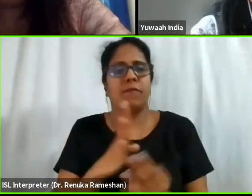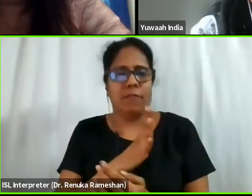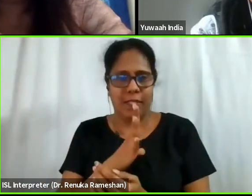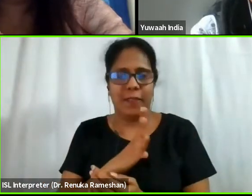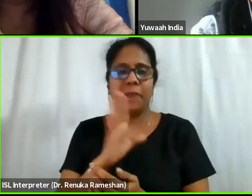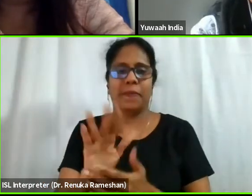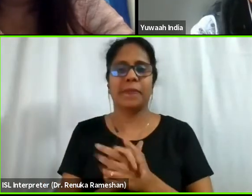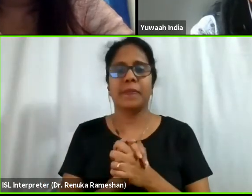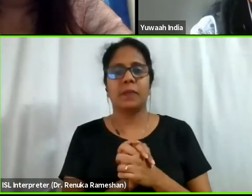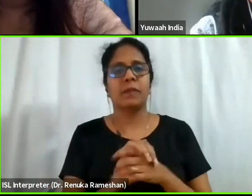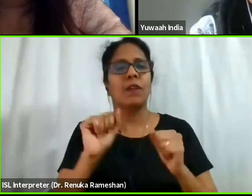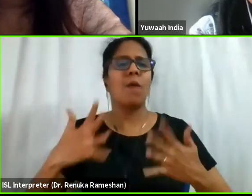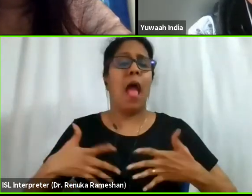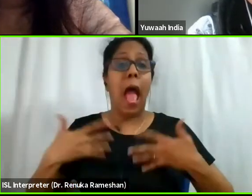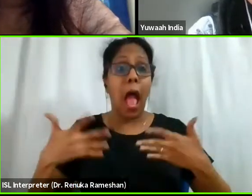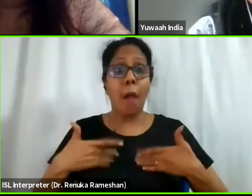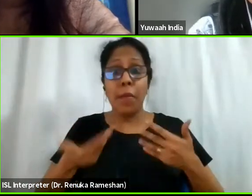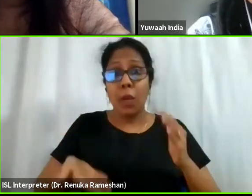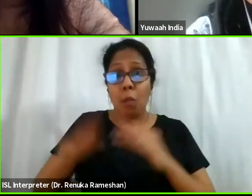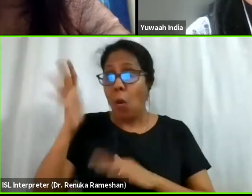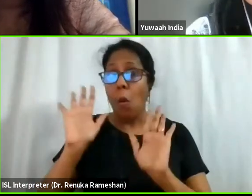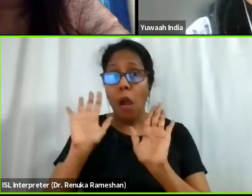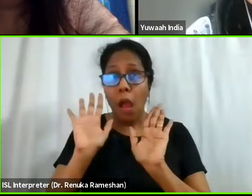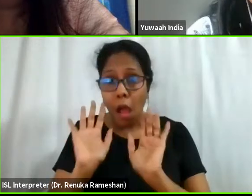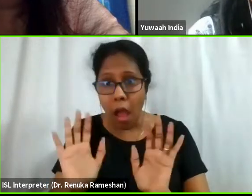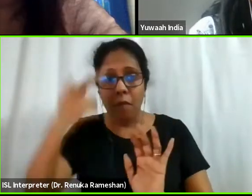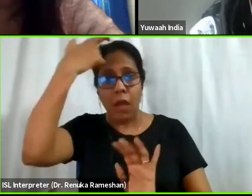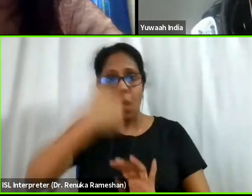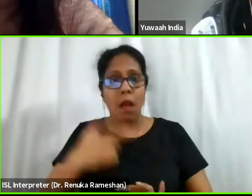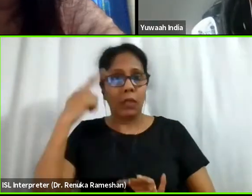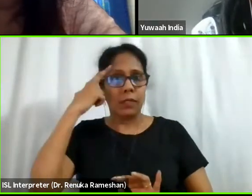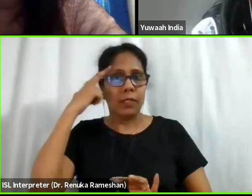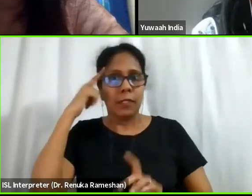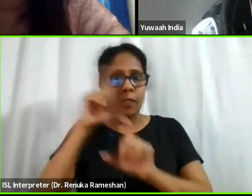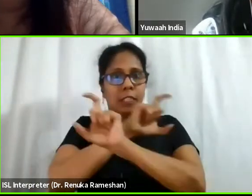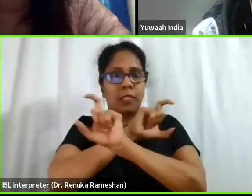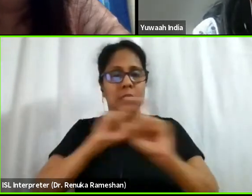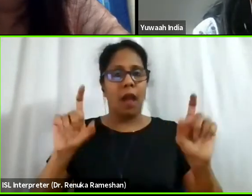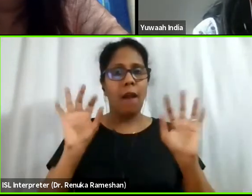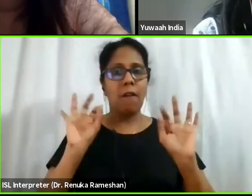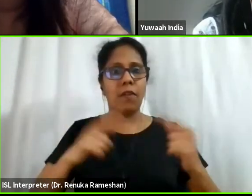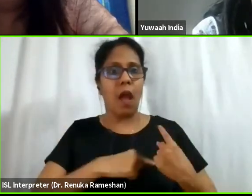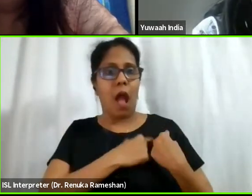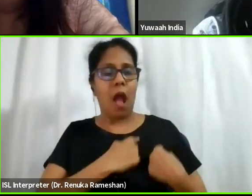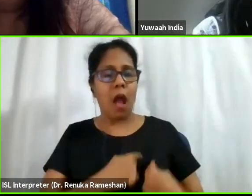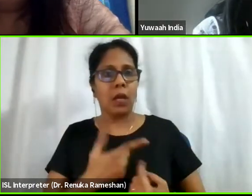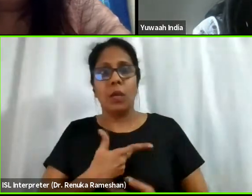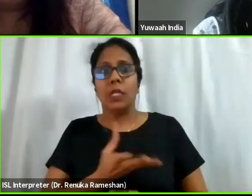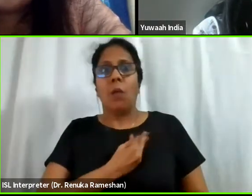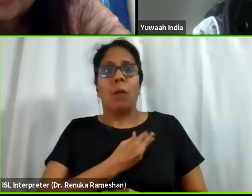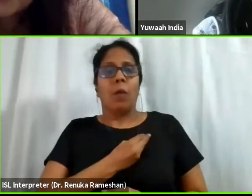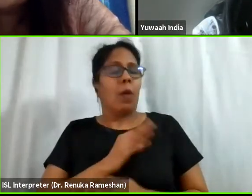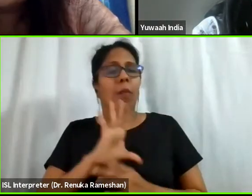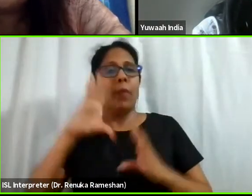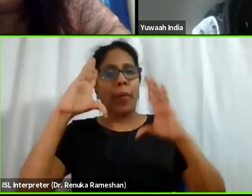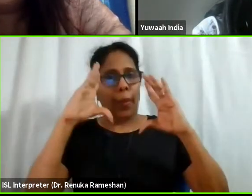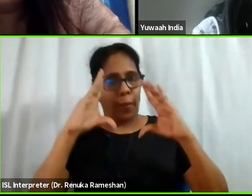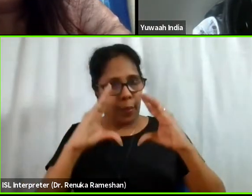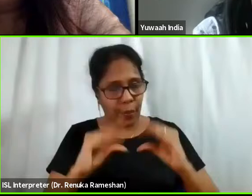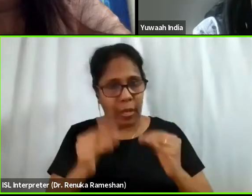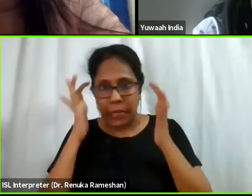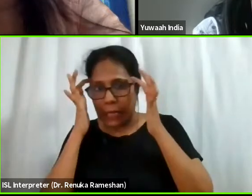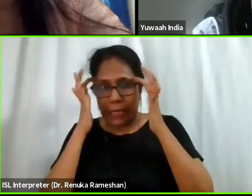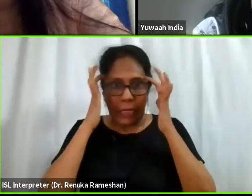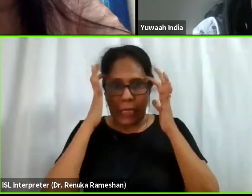the happier you are, और the more जितना आपके अंदर कम पैनिक होगा या एंशियसनेस कम